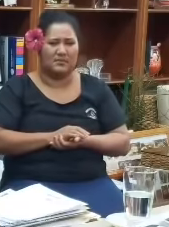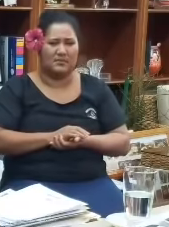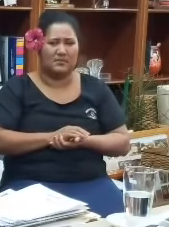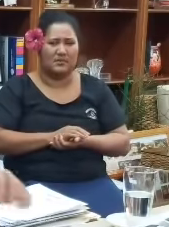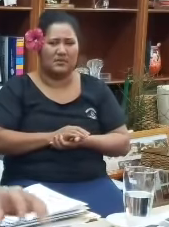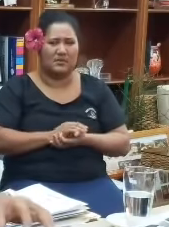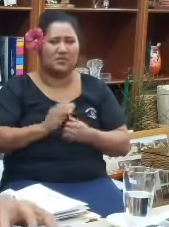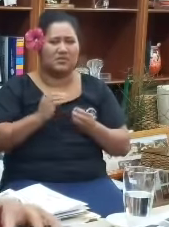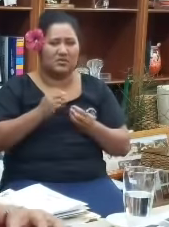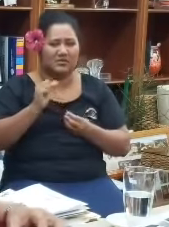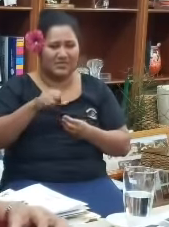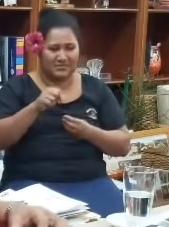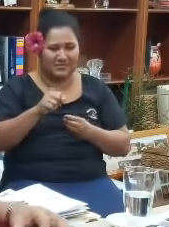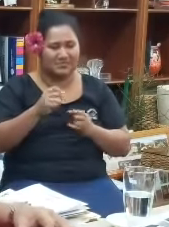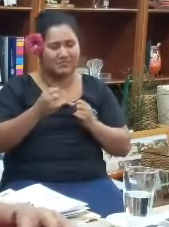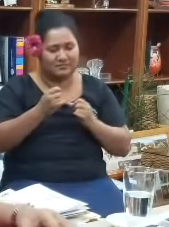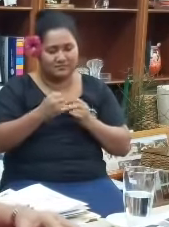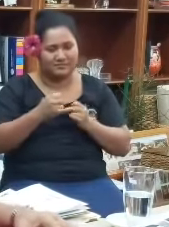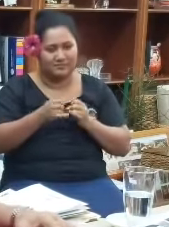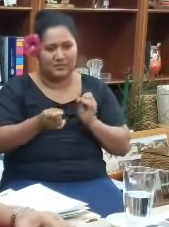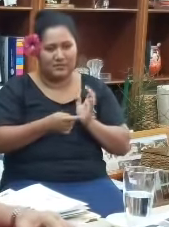Ah. Ai tao te le Sicilia io.